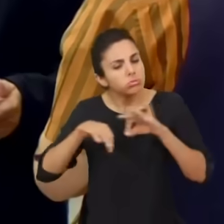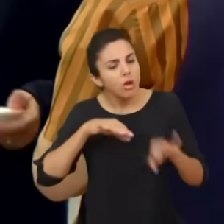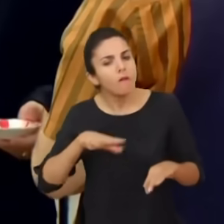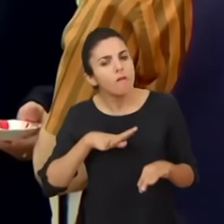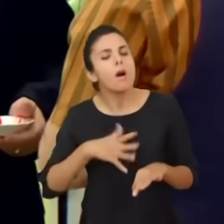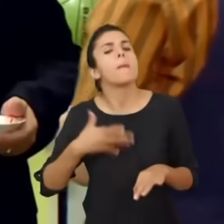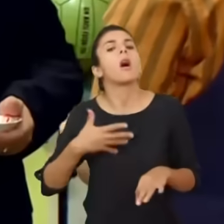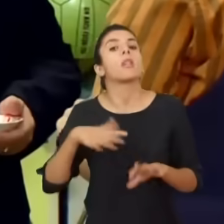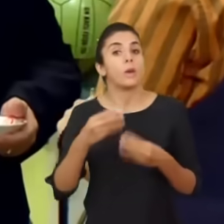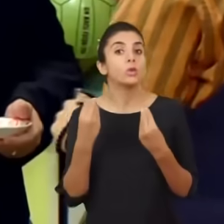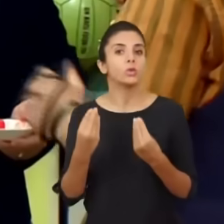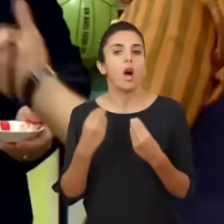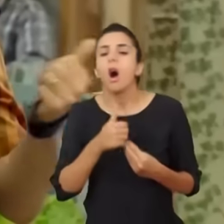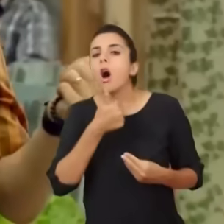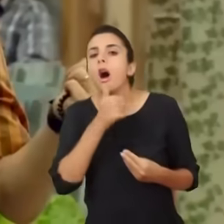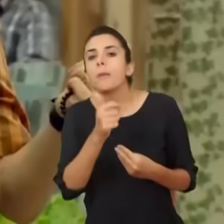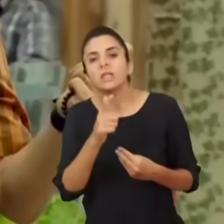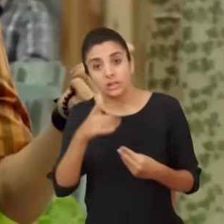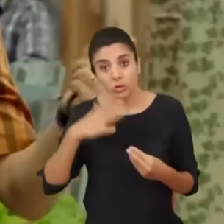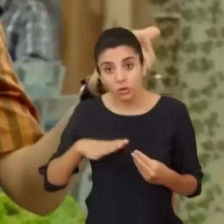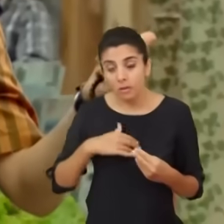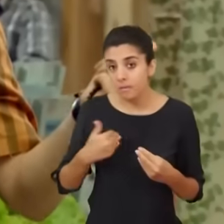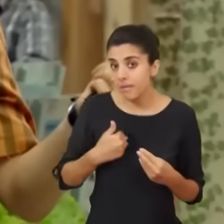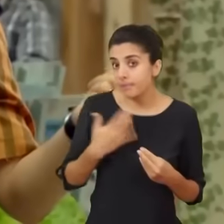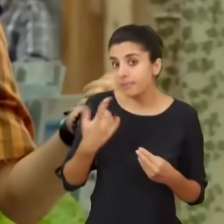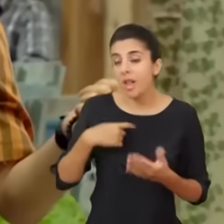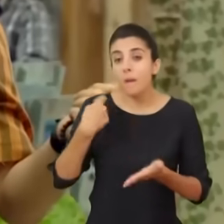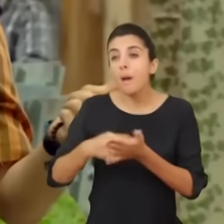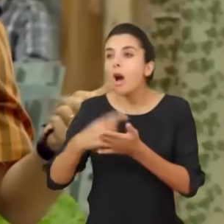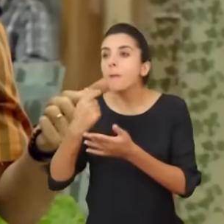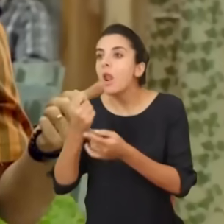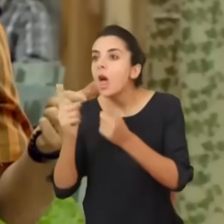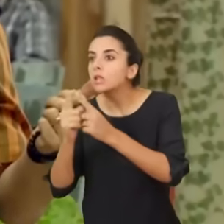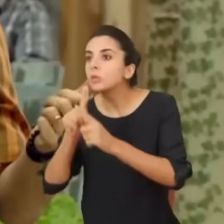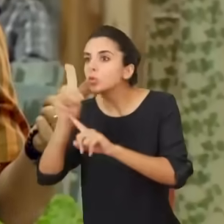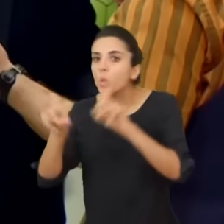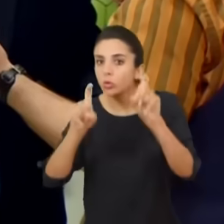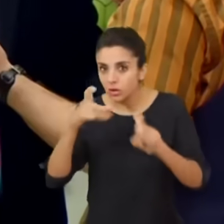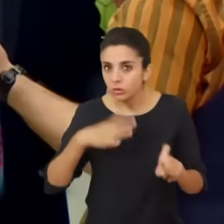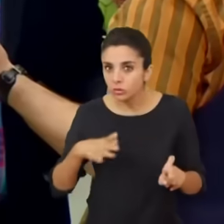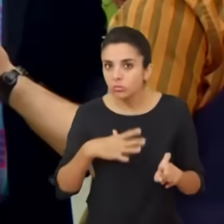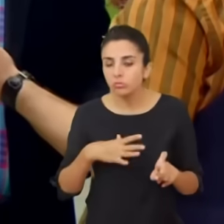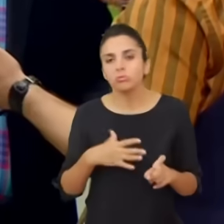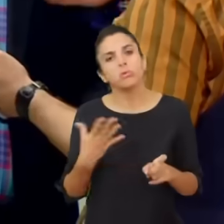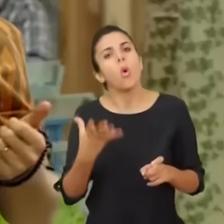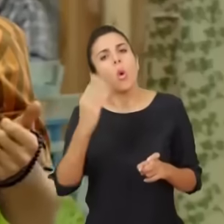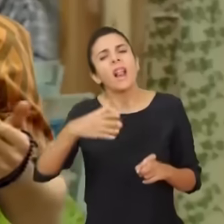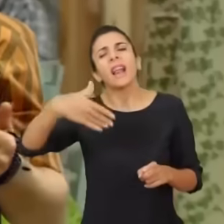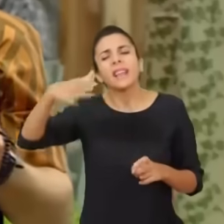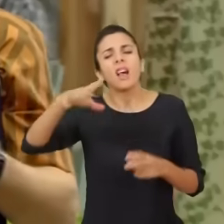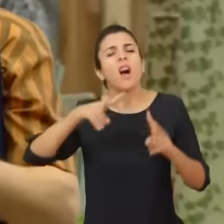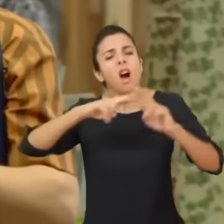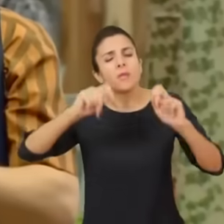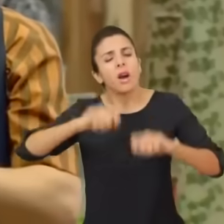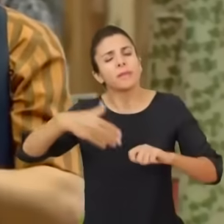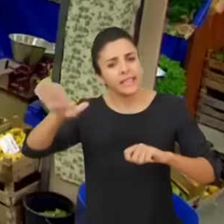Tamam, güzel. Fehmi abicim, istersen bir de ben şey yapayım. Bu marketten fiyat alayım. Ne dersin? Alın abicim. Hadi gidin nereden